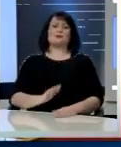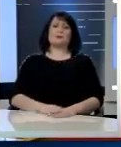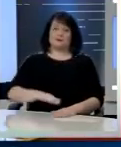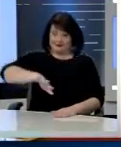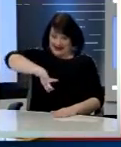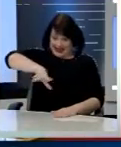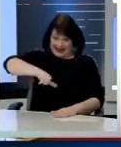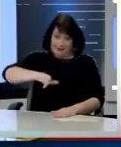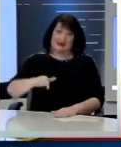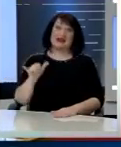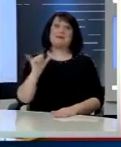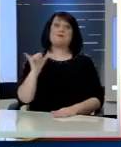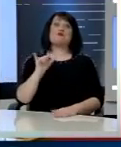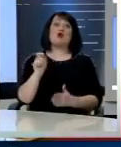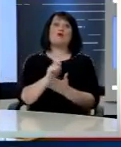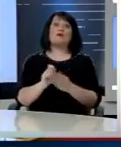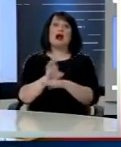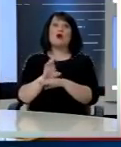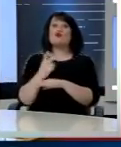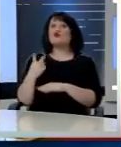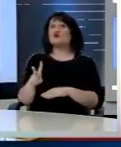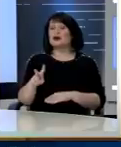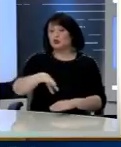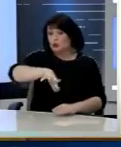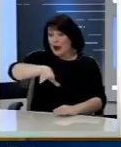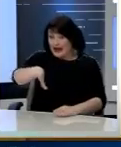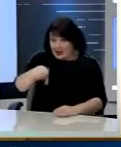υποκλαπέν από το κομπιούτερ του,